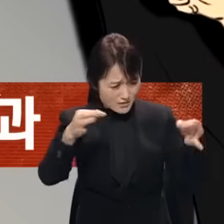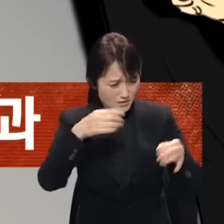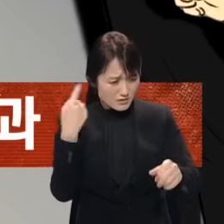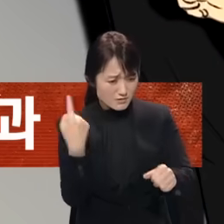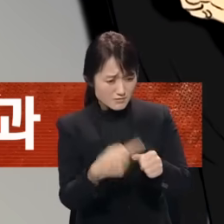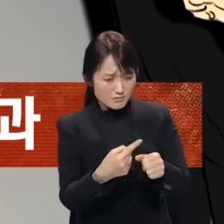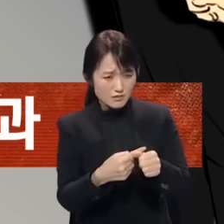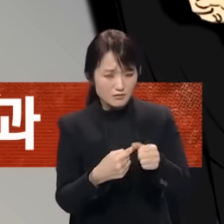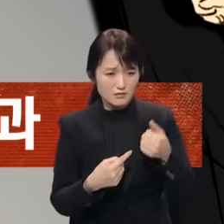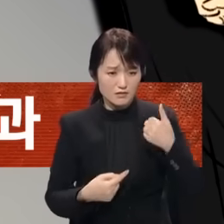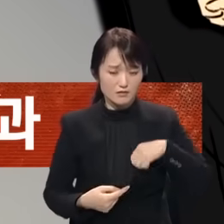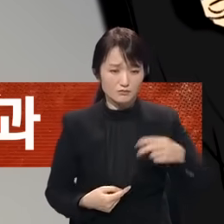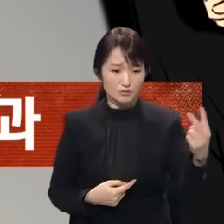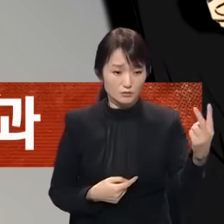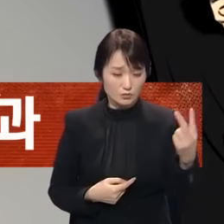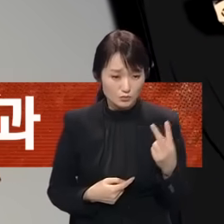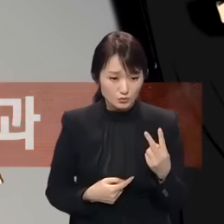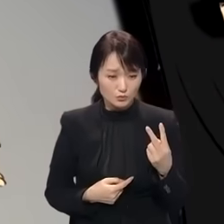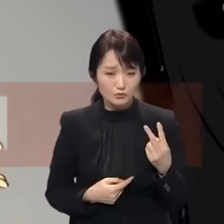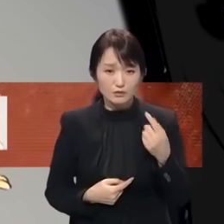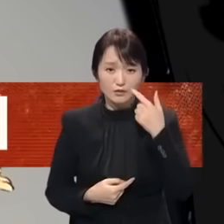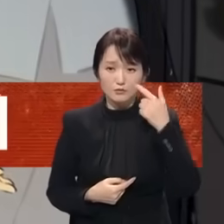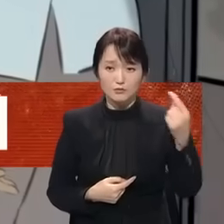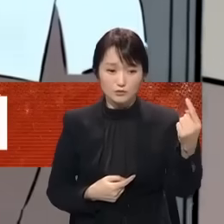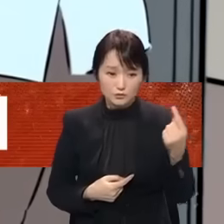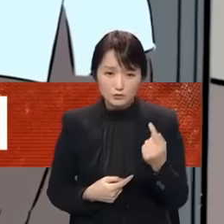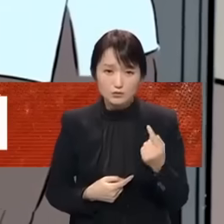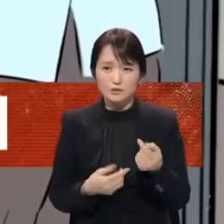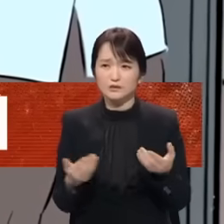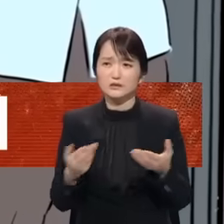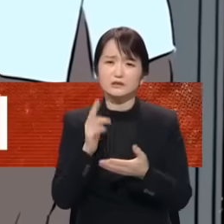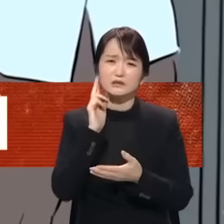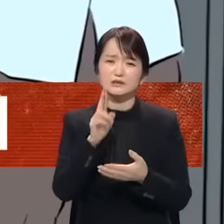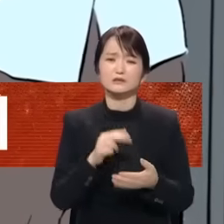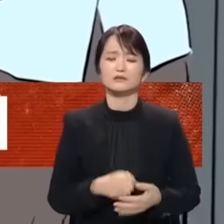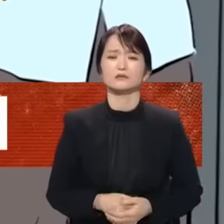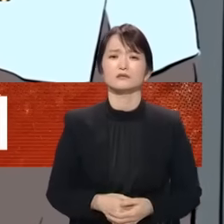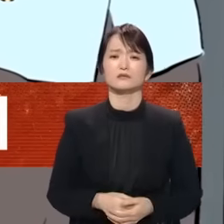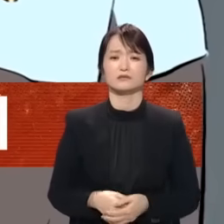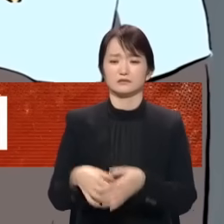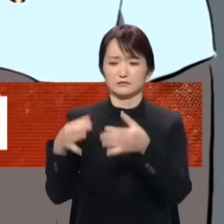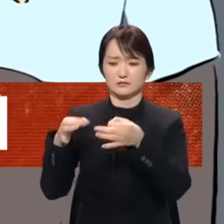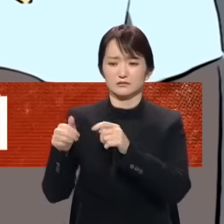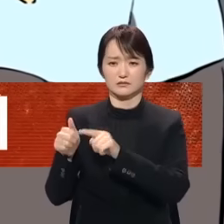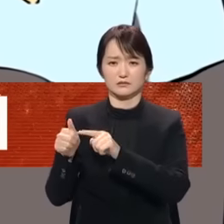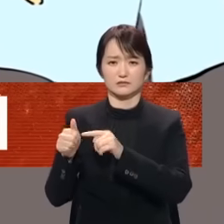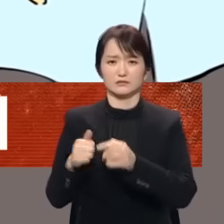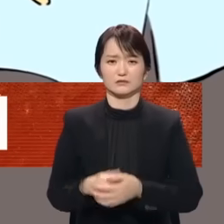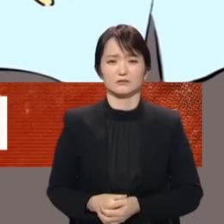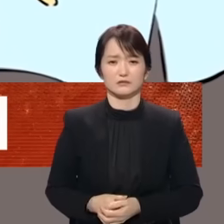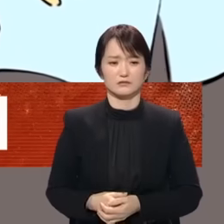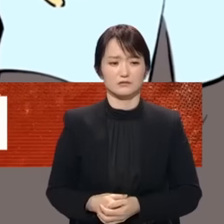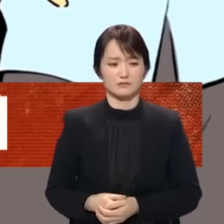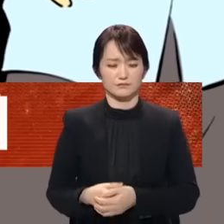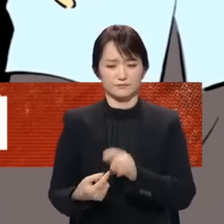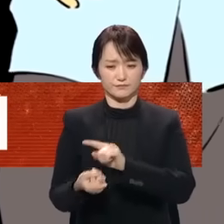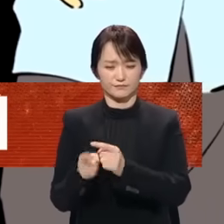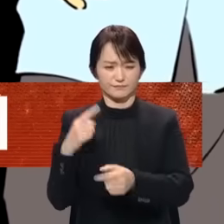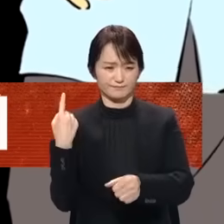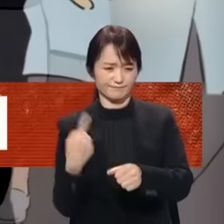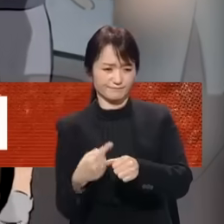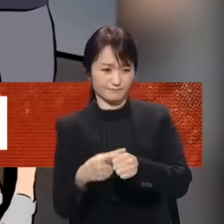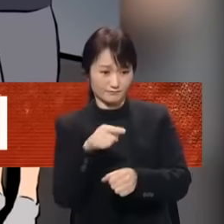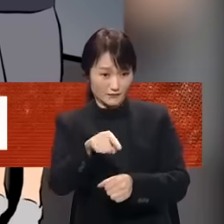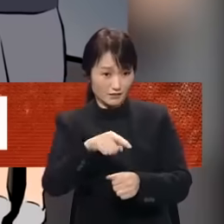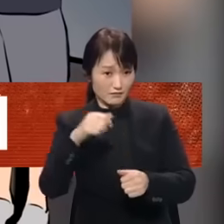나오고 아버지까지 쫓아 나온 겁니다 결국 일이 커졌던 거죠 그 와중에 김 씨가 안 되겠다 뭐 서로 욕설을 죽어 봤다가 너희들